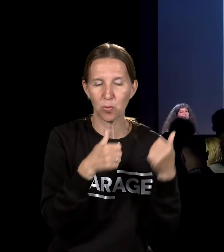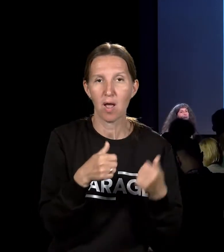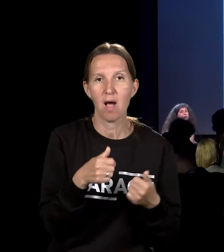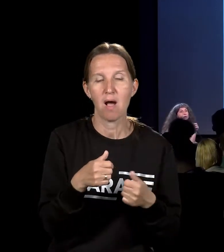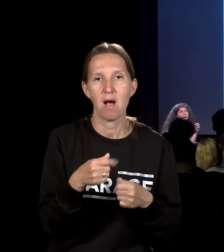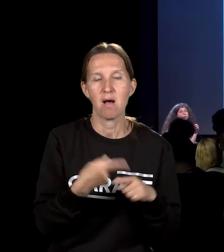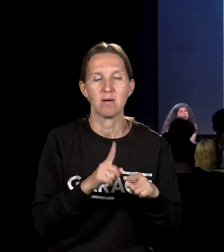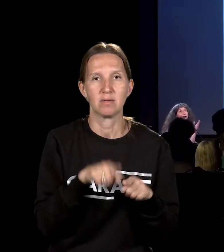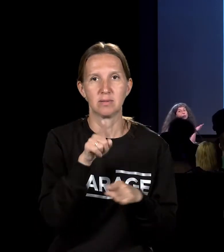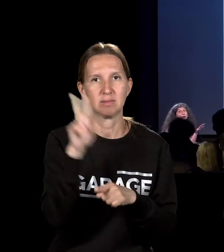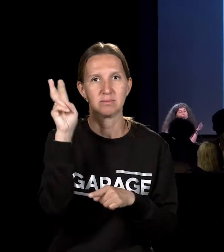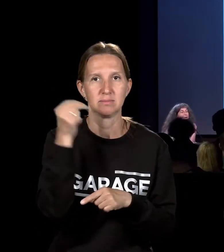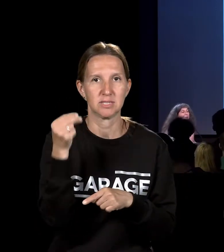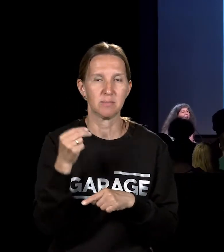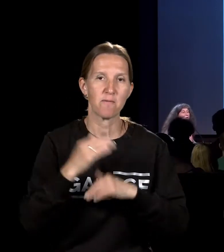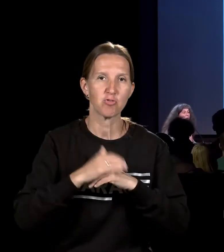вечеринка с костюмами.